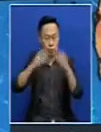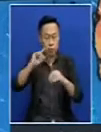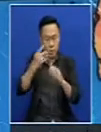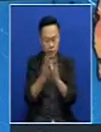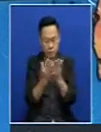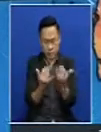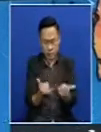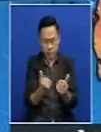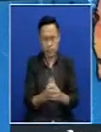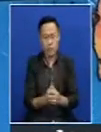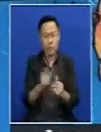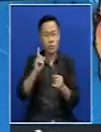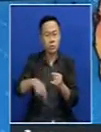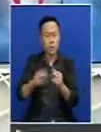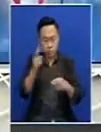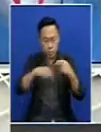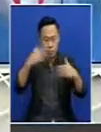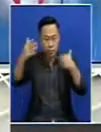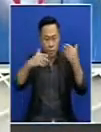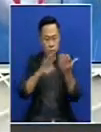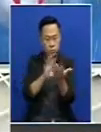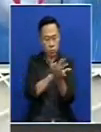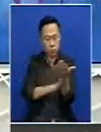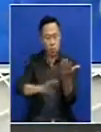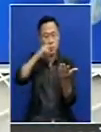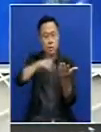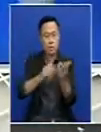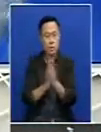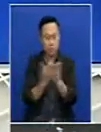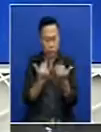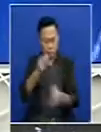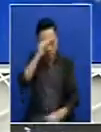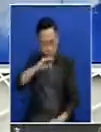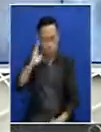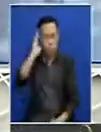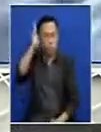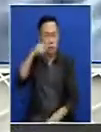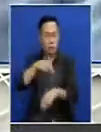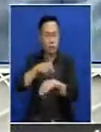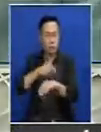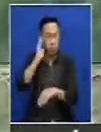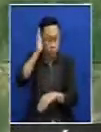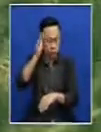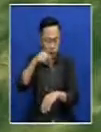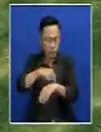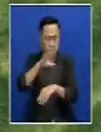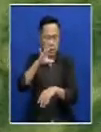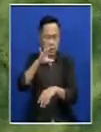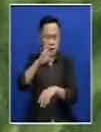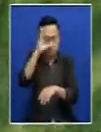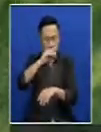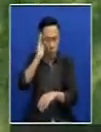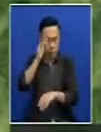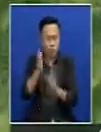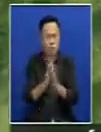ดูนี้นะครับและปิดท้ายกันที่การตรวจสอบสภาพอากาศรายภาคตั้งแต่ช่วงค่ำวันนี้ไปจนถึงช่วง 19:00 น.วันพรุ่งนี้ครับภาคเหนืออาก